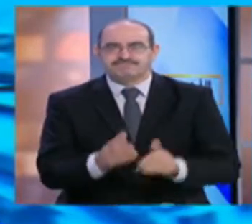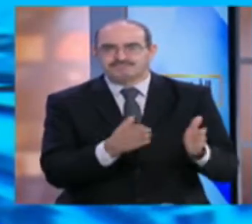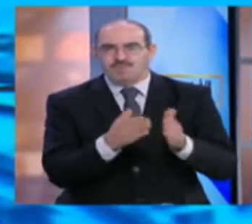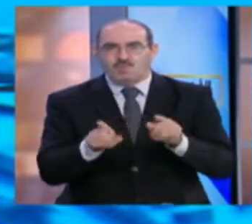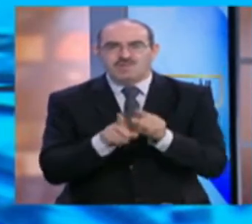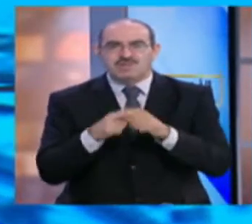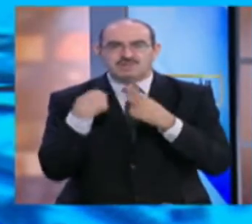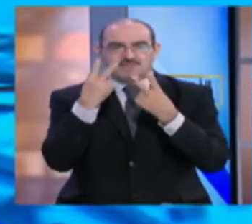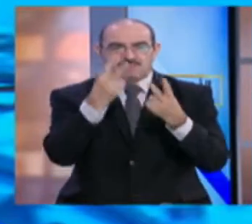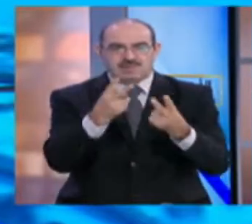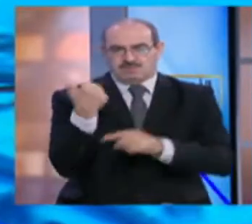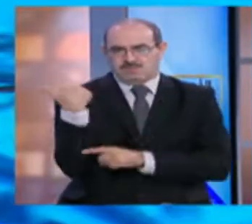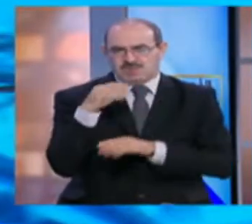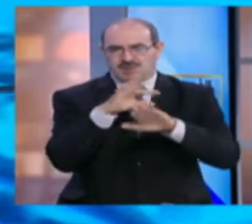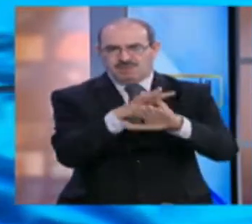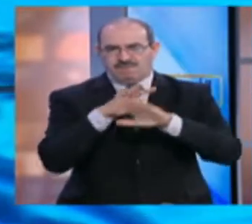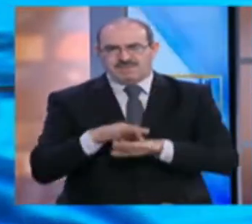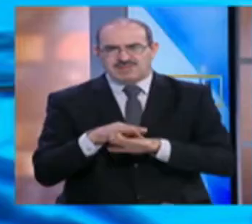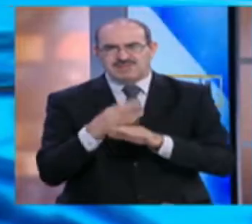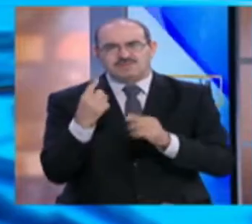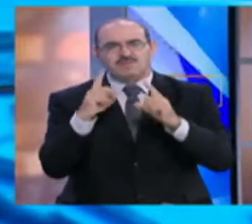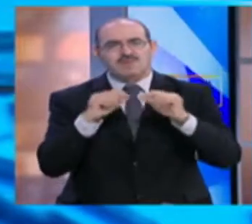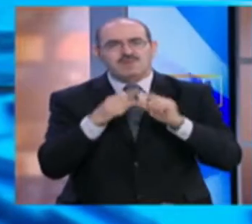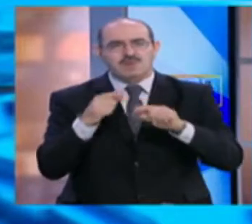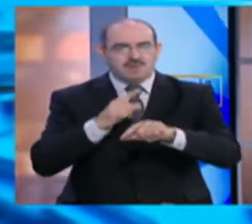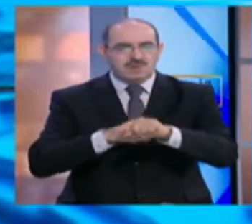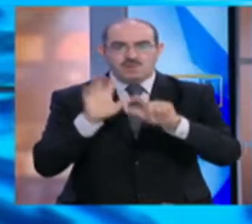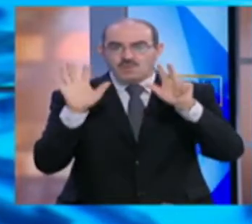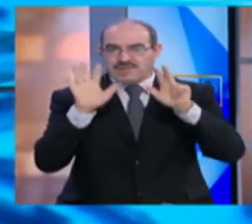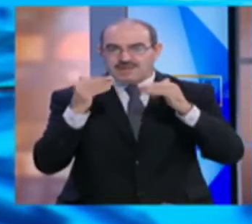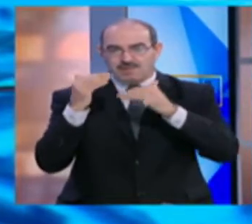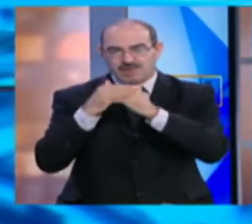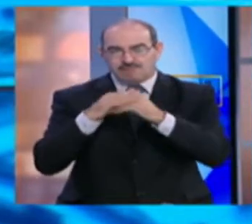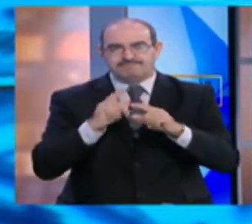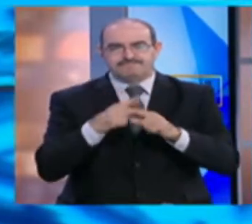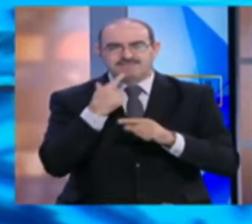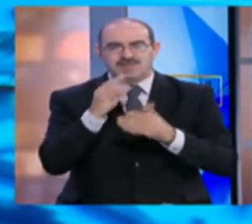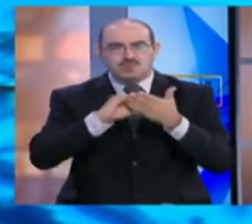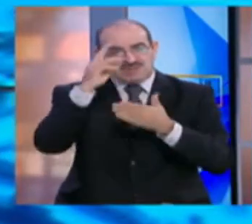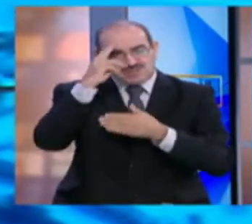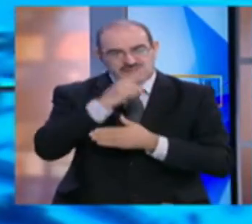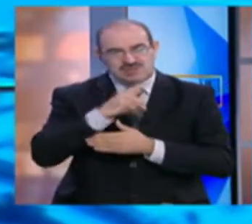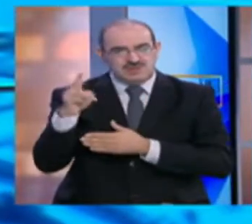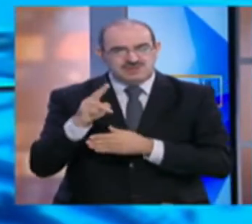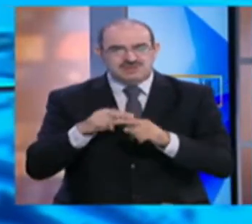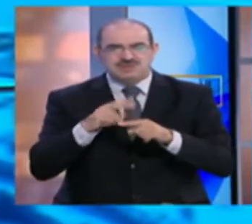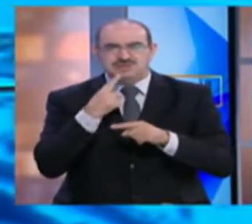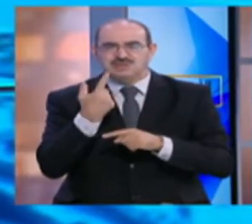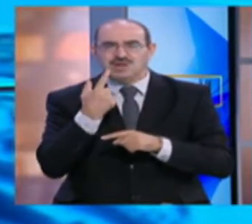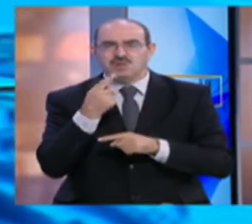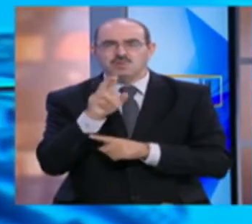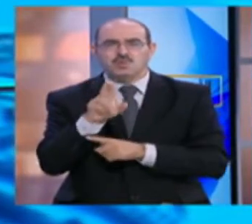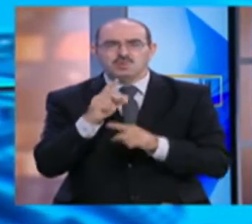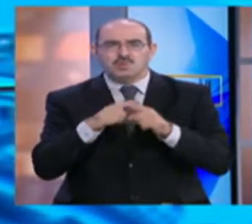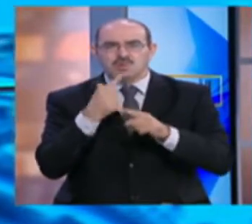ولدى نزوله أمس ضيفا على نشرة الثامنة، أكد الأمين العام لاتحاد التجار والحرفيين الجزائريين السيد بن